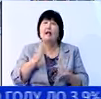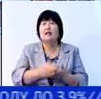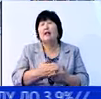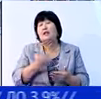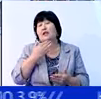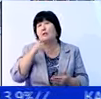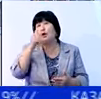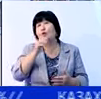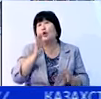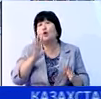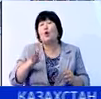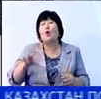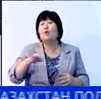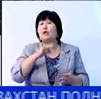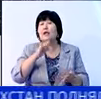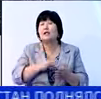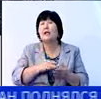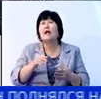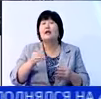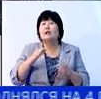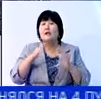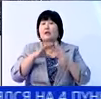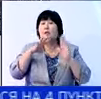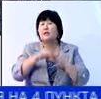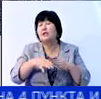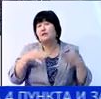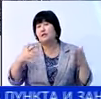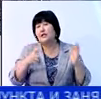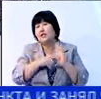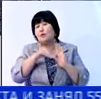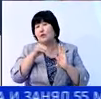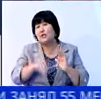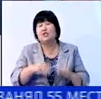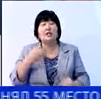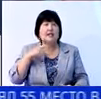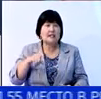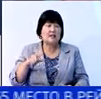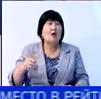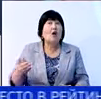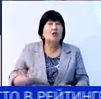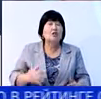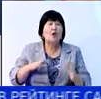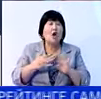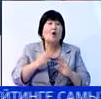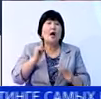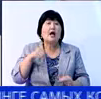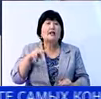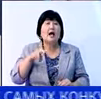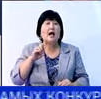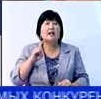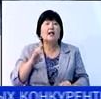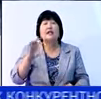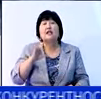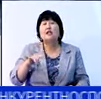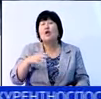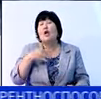за последние годы только в областном центре справили новоселье свыше 7 тысяч кызылординцев. Жители аула Айдарлы Сырдарьинского